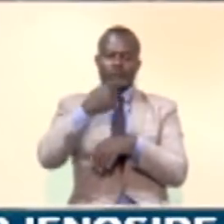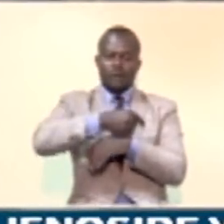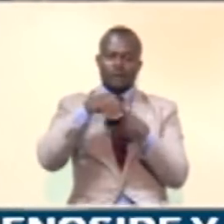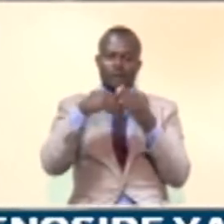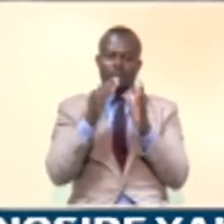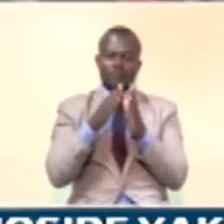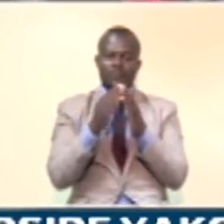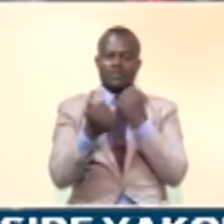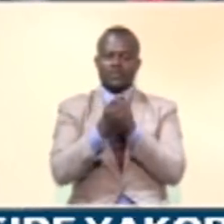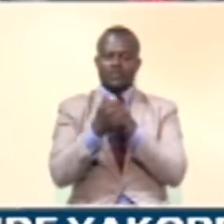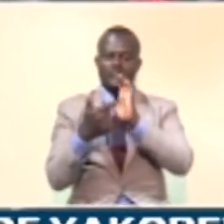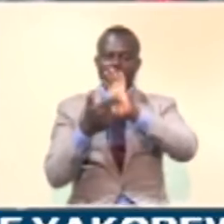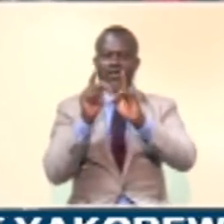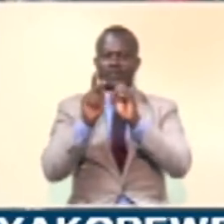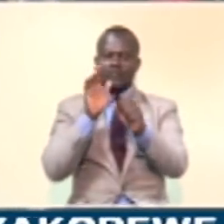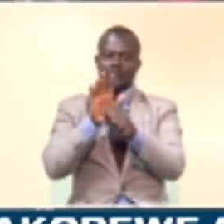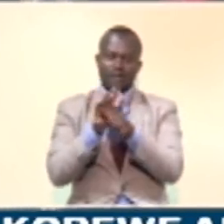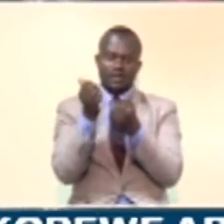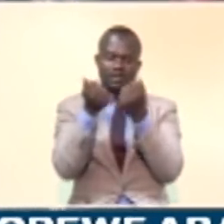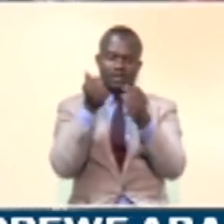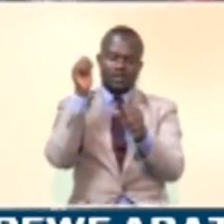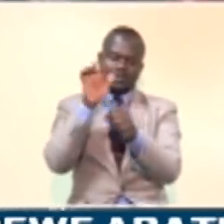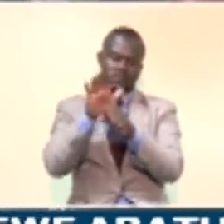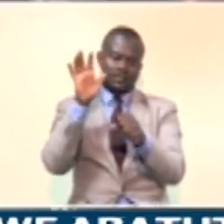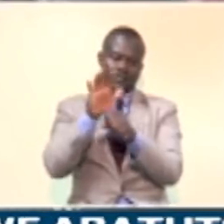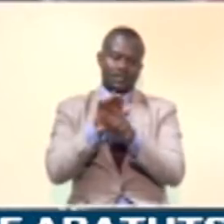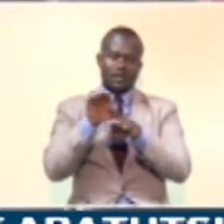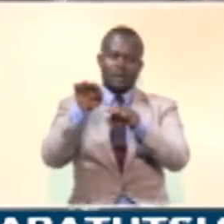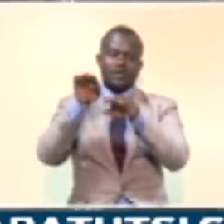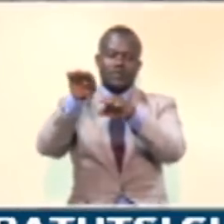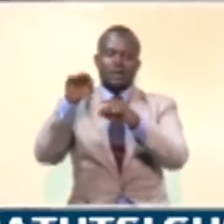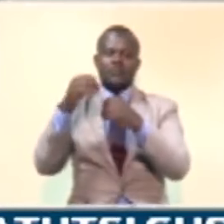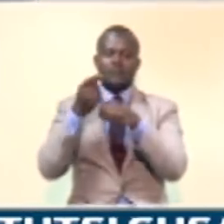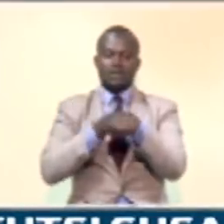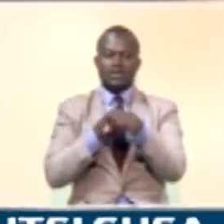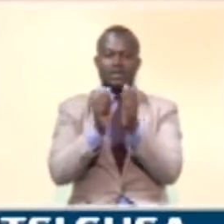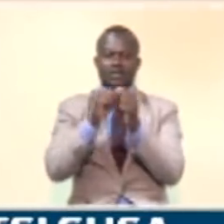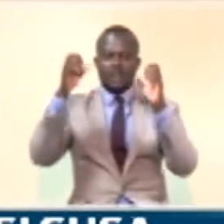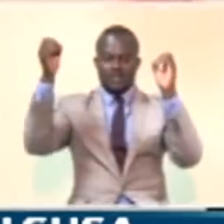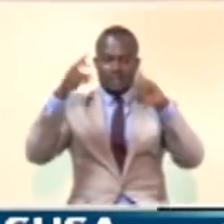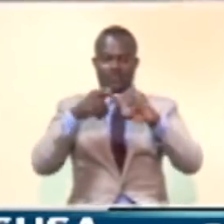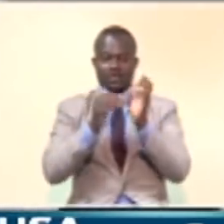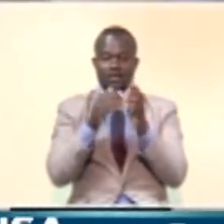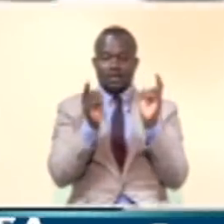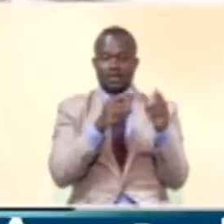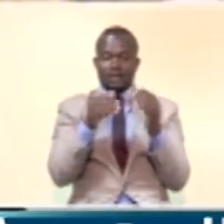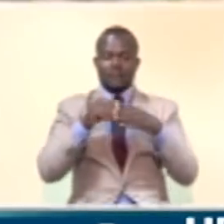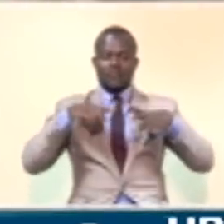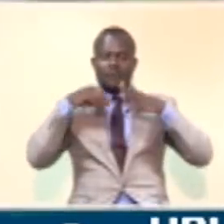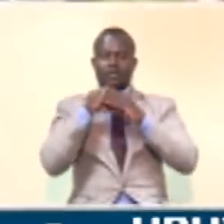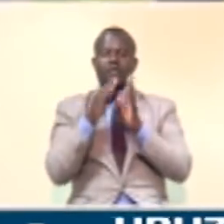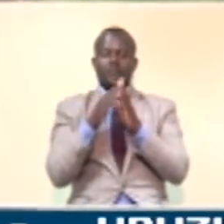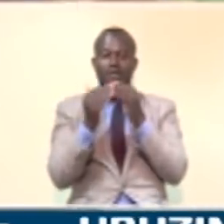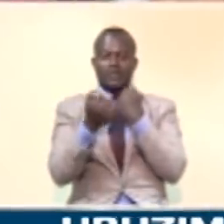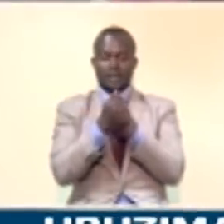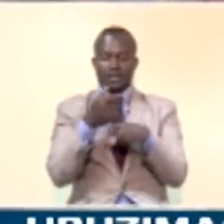wa Gisenyi hagaragaye urujya n'uruza rw'ibinyabiziga byinshi byerekeza mu mijyi ya Musanze na Kigali harimo n'abasanzwe batuye mu mujyi wa